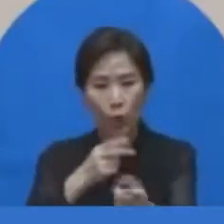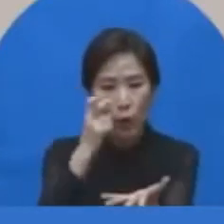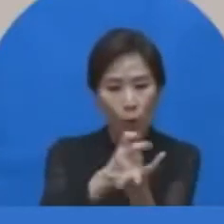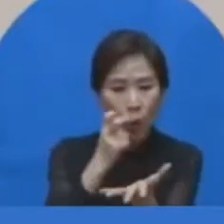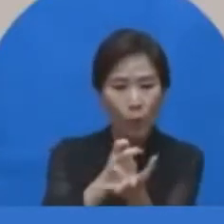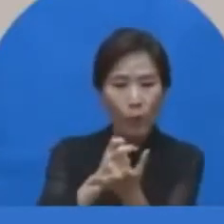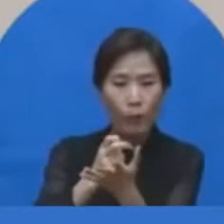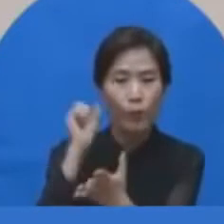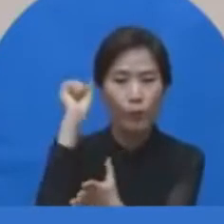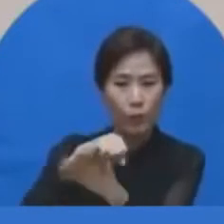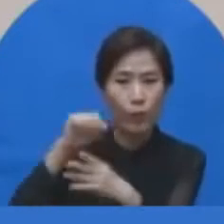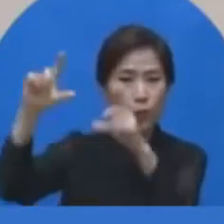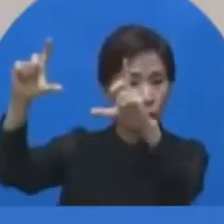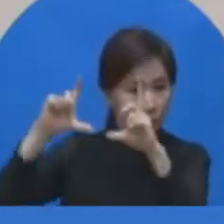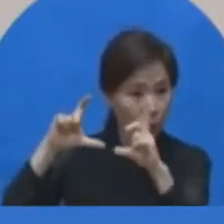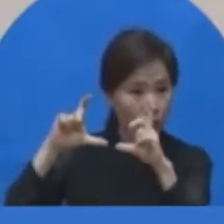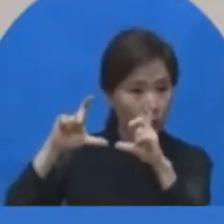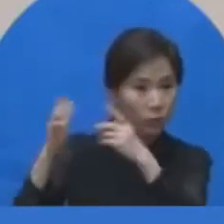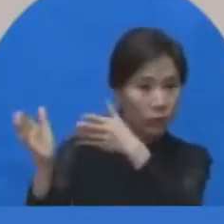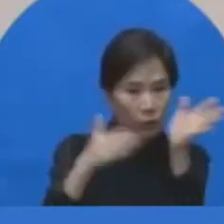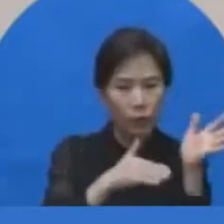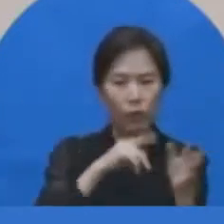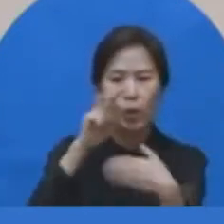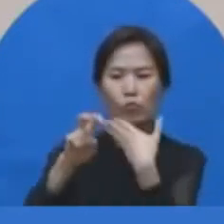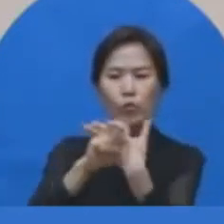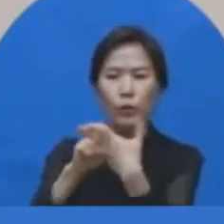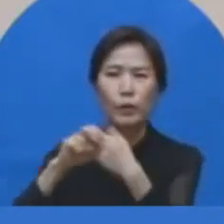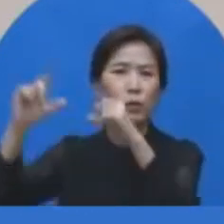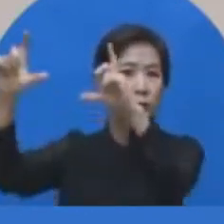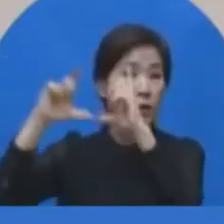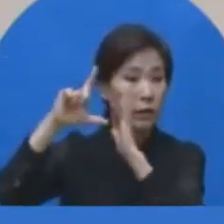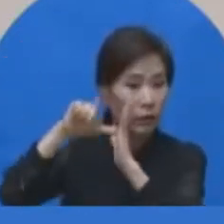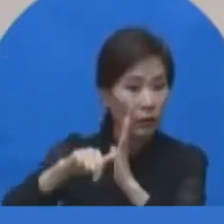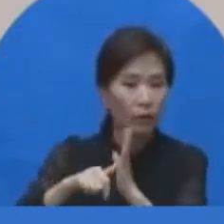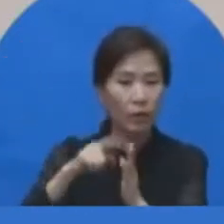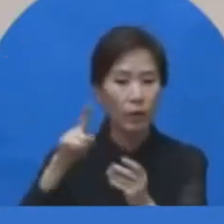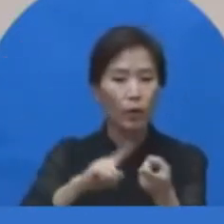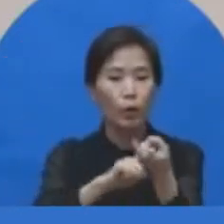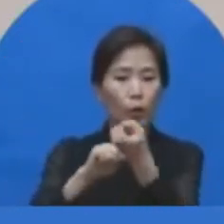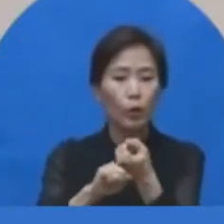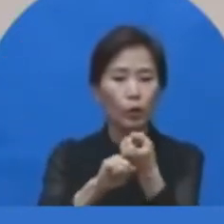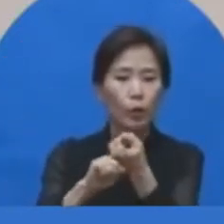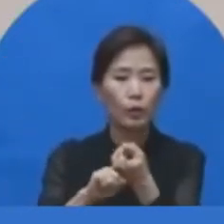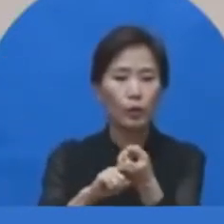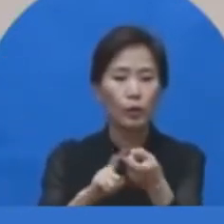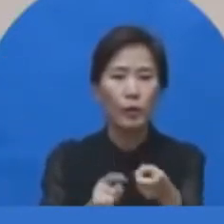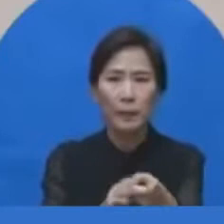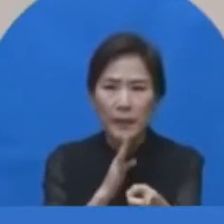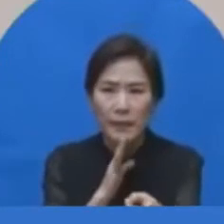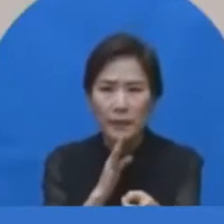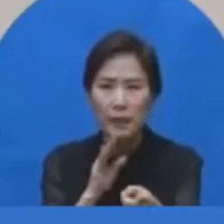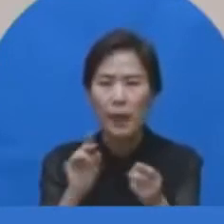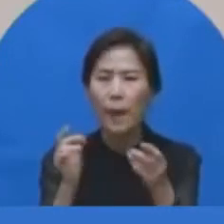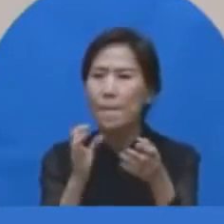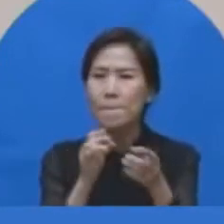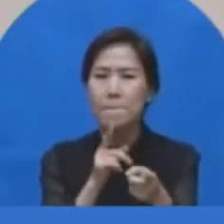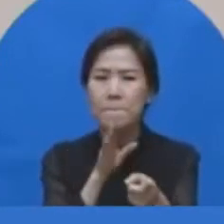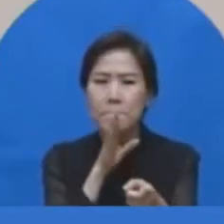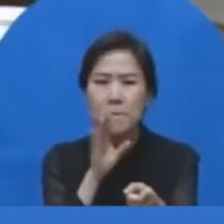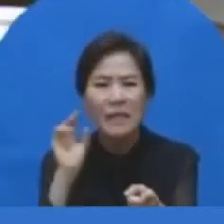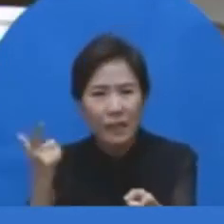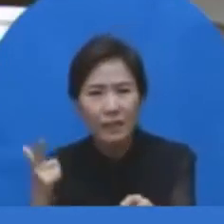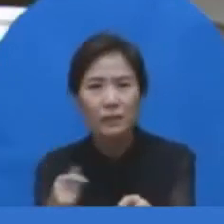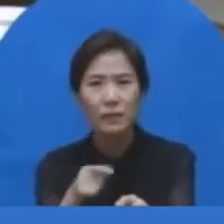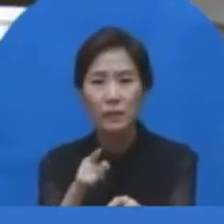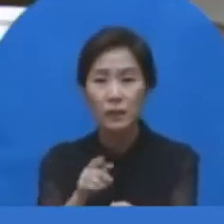즉 노동조합으로 보지 아니할 정도에 해당하는지를 실질적으로 행정관청이 판단을